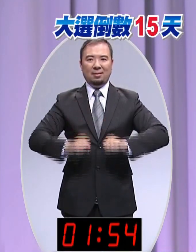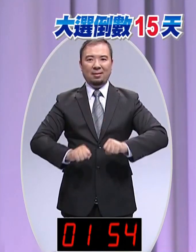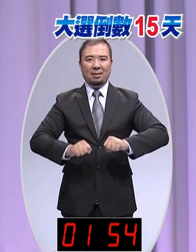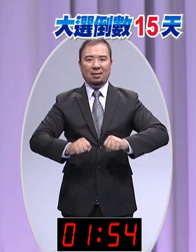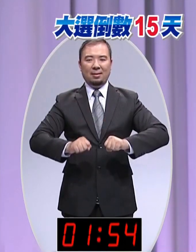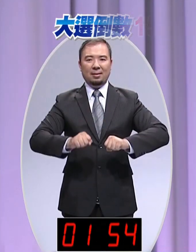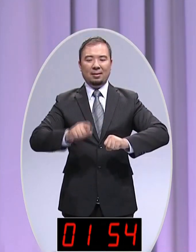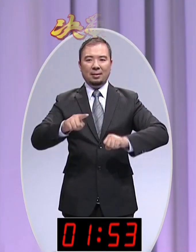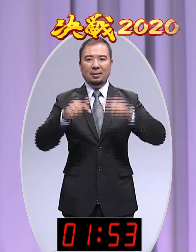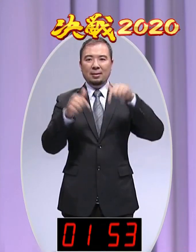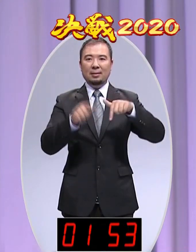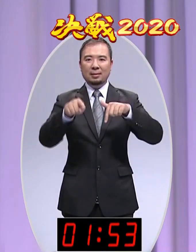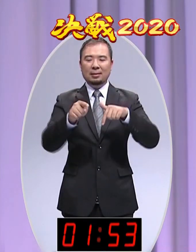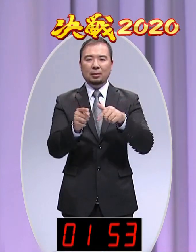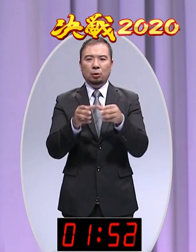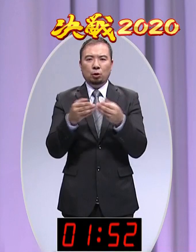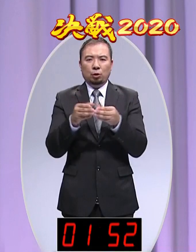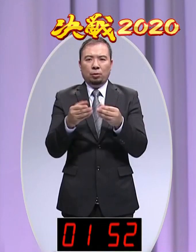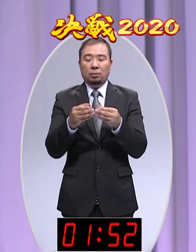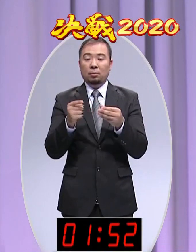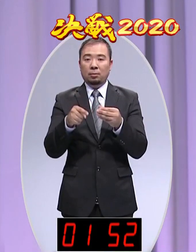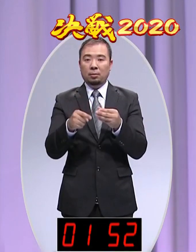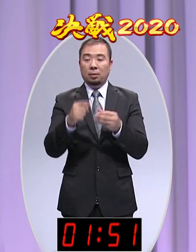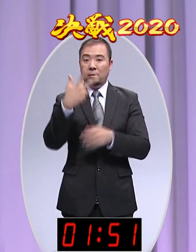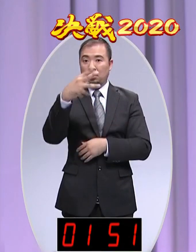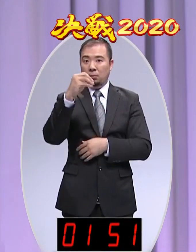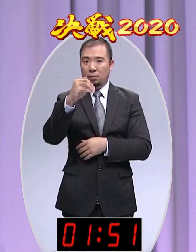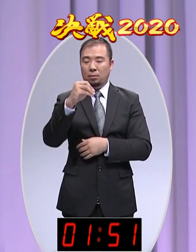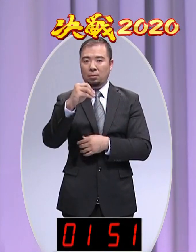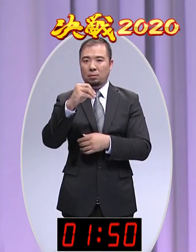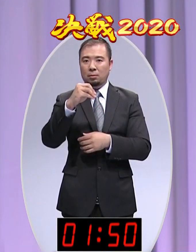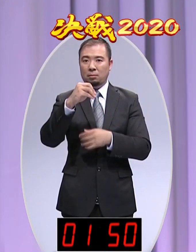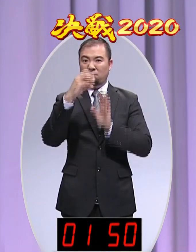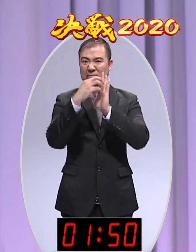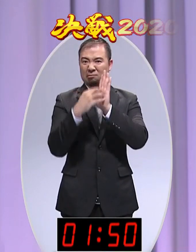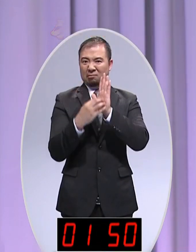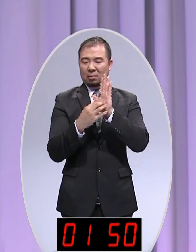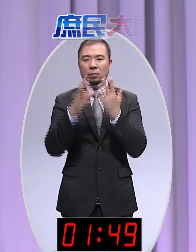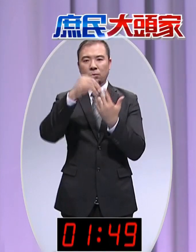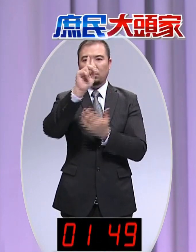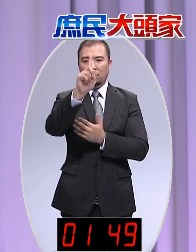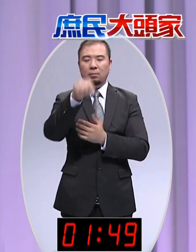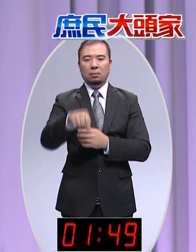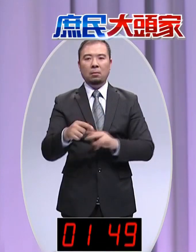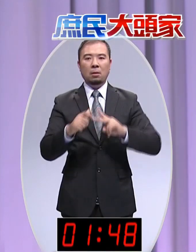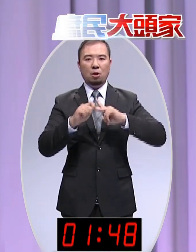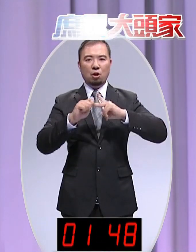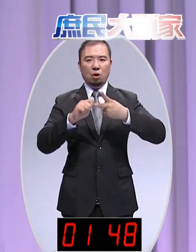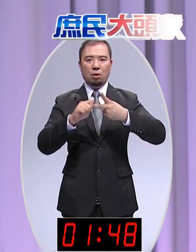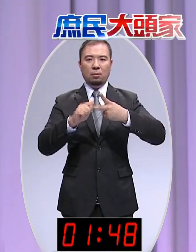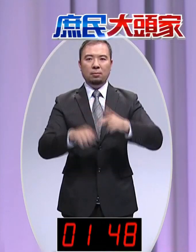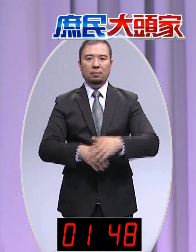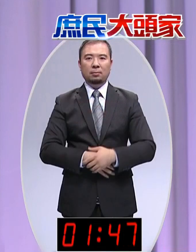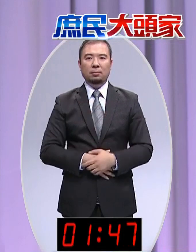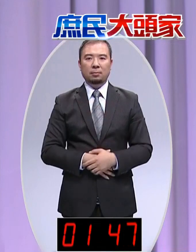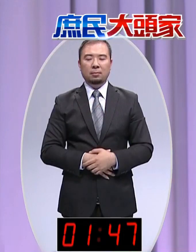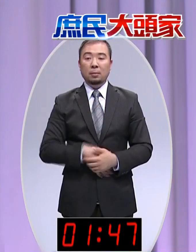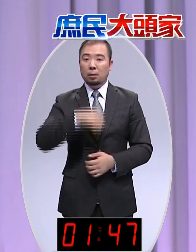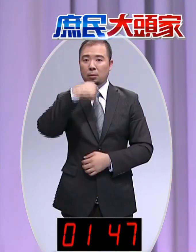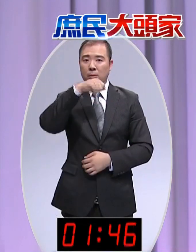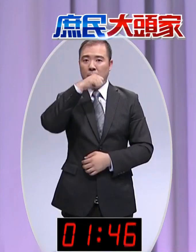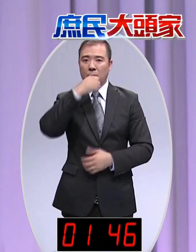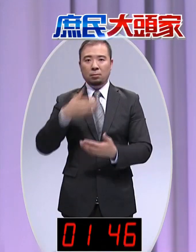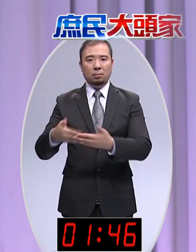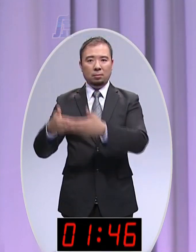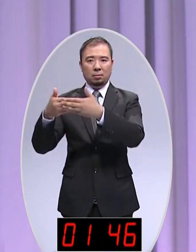会用其中一个字来面对两岸关系，和气生财的和，两岸之间必须和